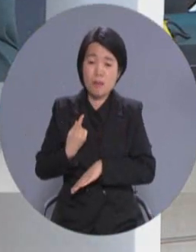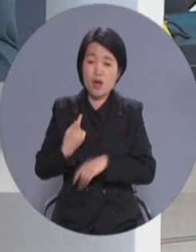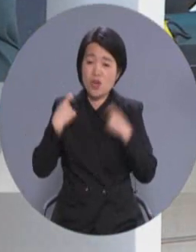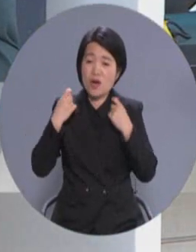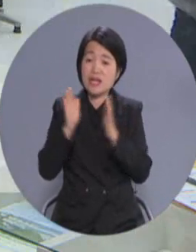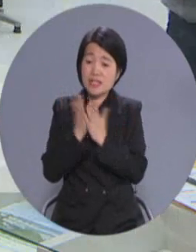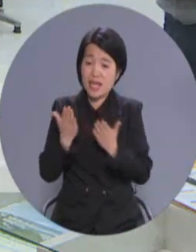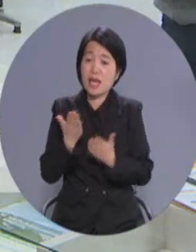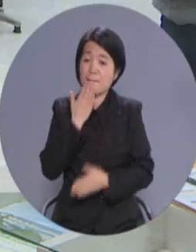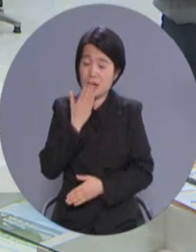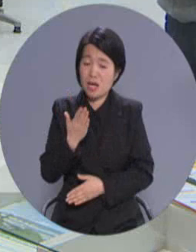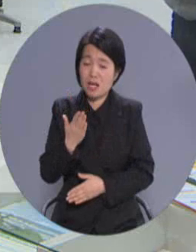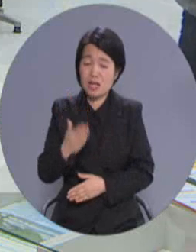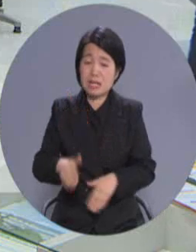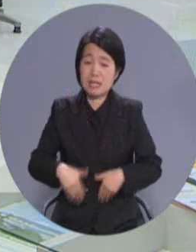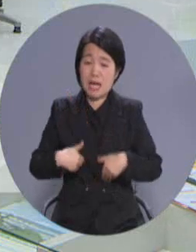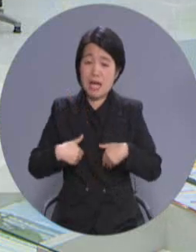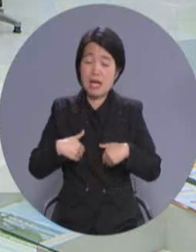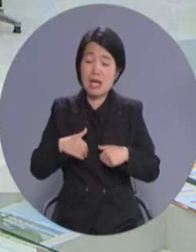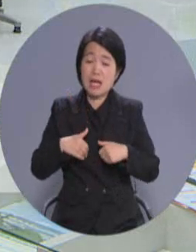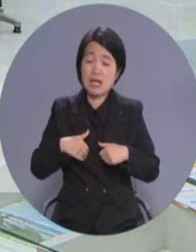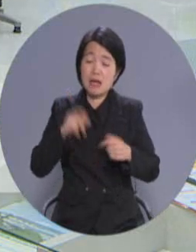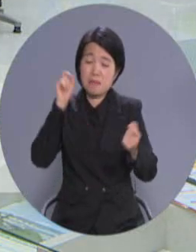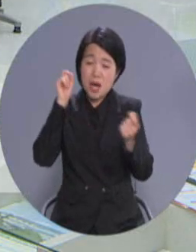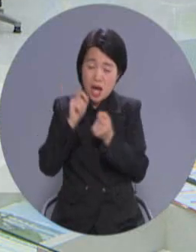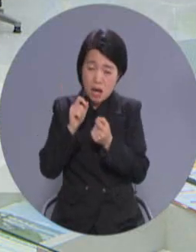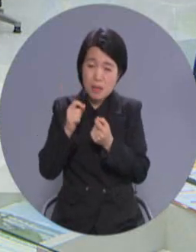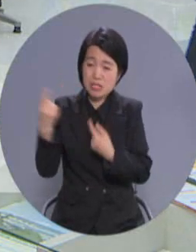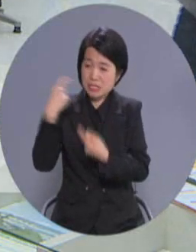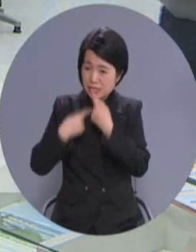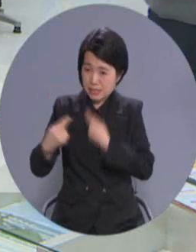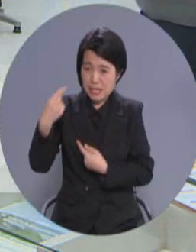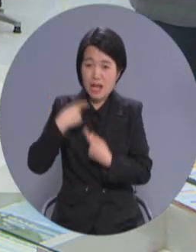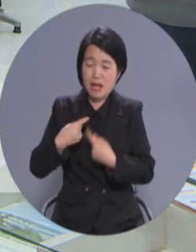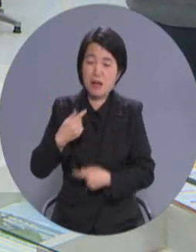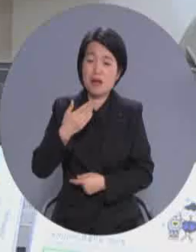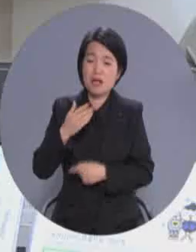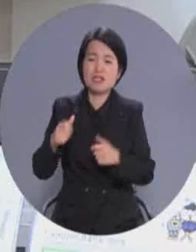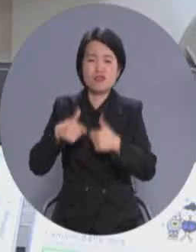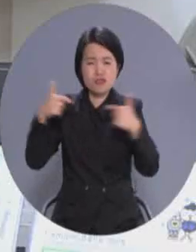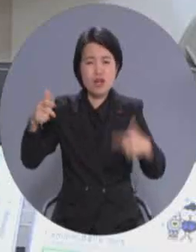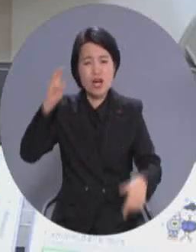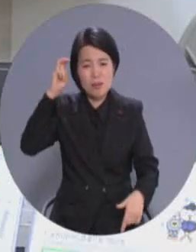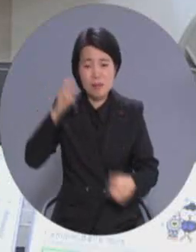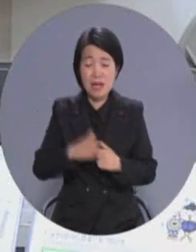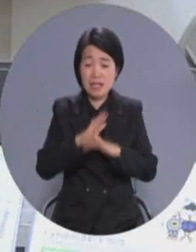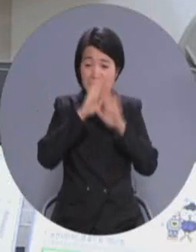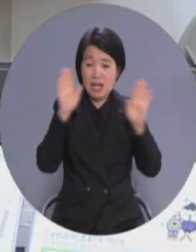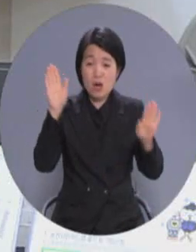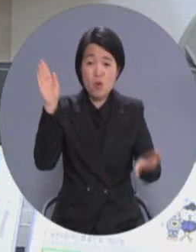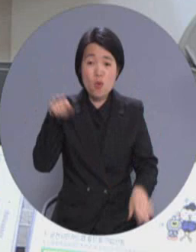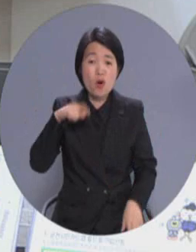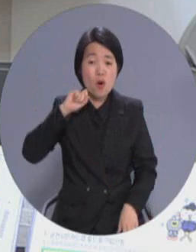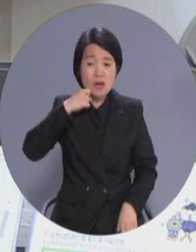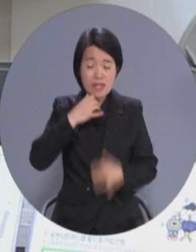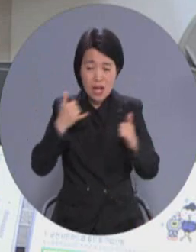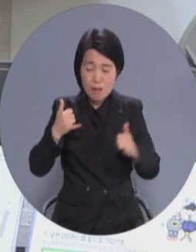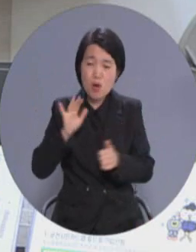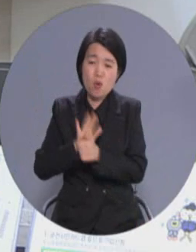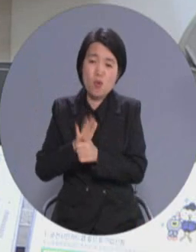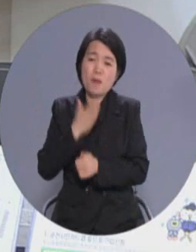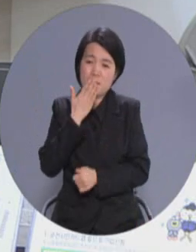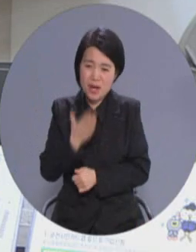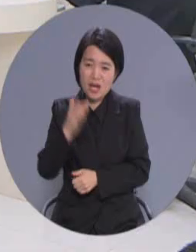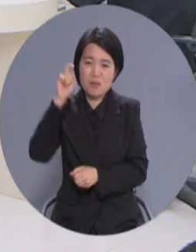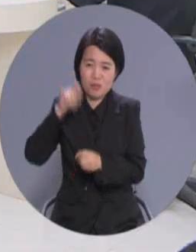다가오면서 여권 신청이 증가하고 있어 신청 시간을 분산하고 주간에 시청 방문이 어려운 시민들에게 많은 도움이 될 수